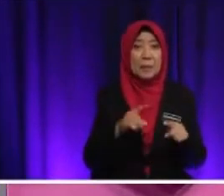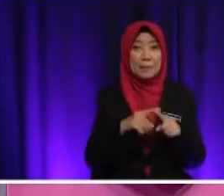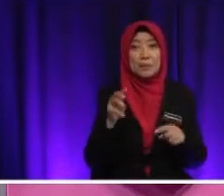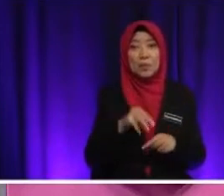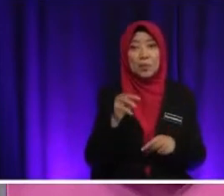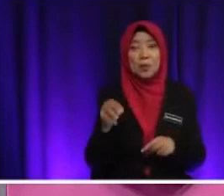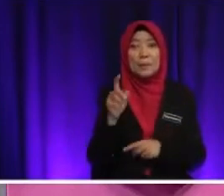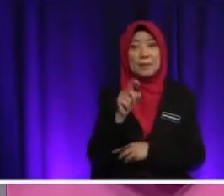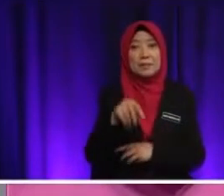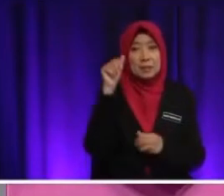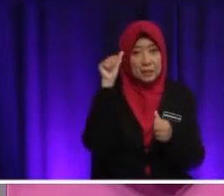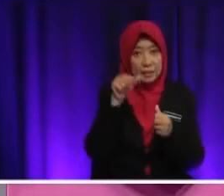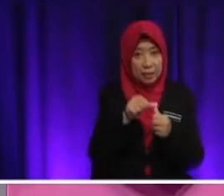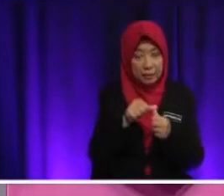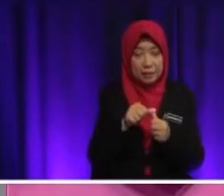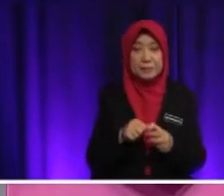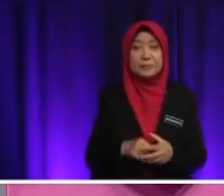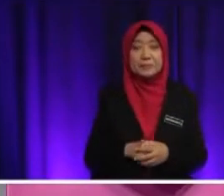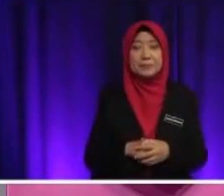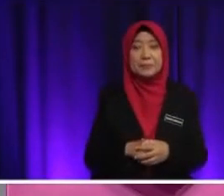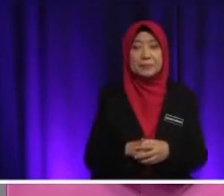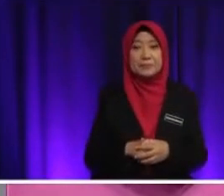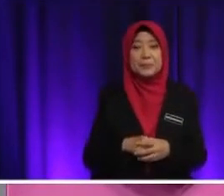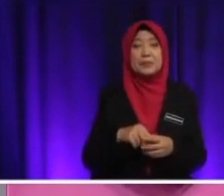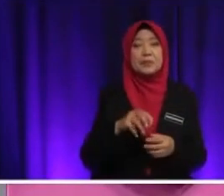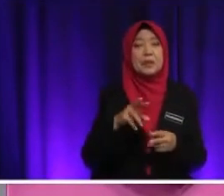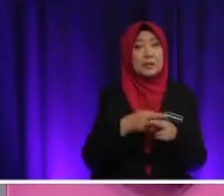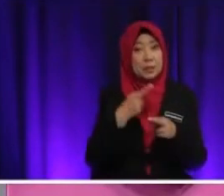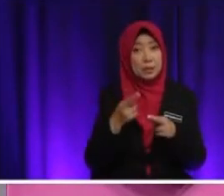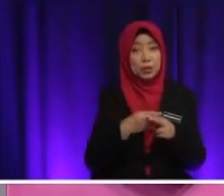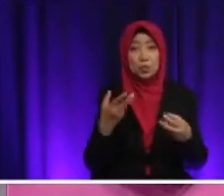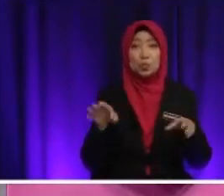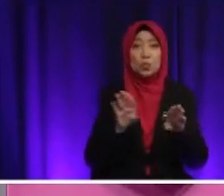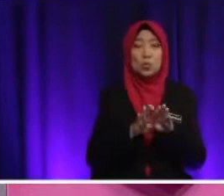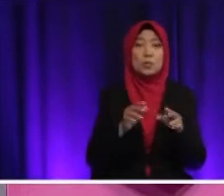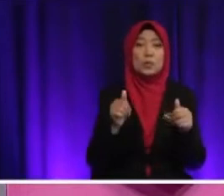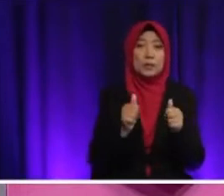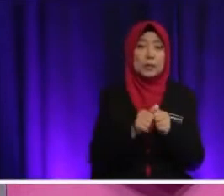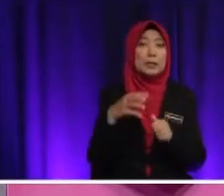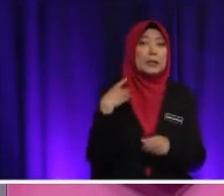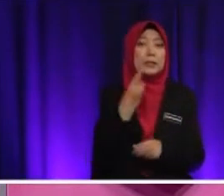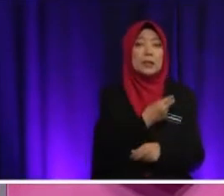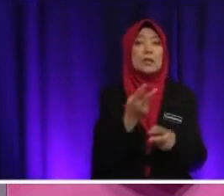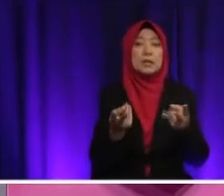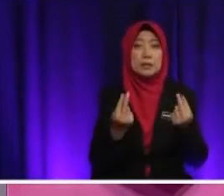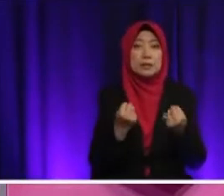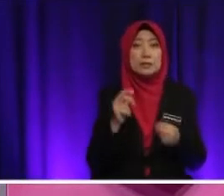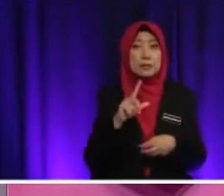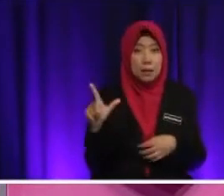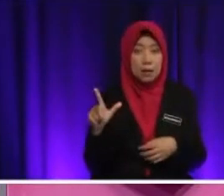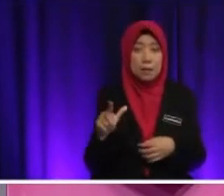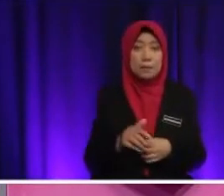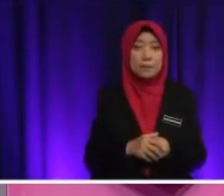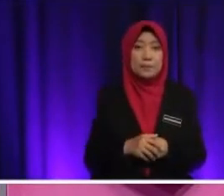tersebut. Okey. Yeah. Boleh faham sangat ni ya? Boleh okay. Ustaz. Kemudian kesimpulan, tutuplah dengan kita hendaklah. Settle. Okay, kita tengok